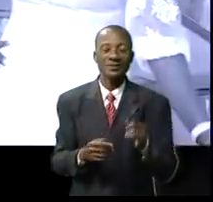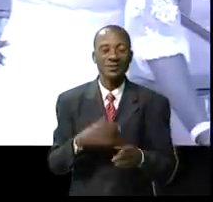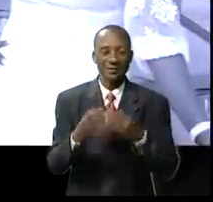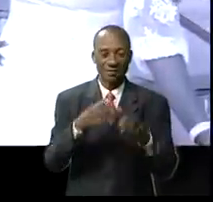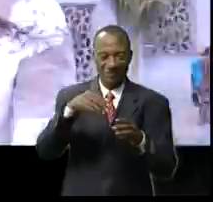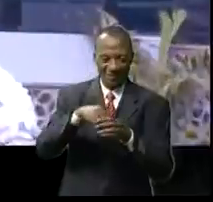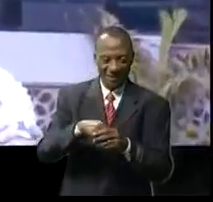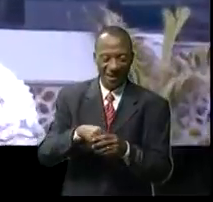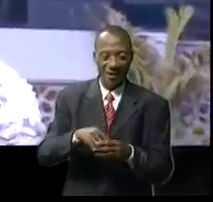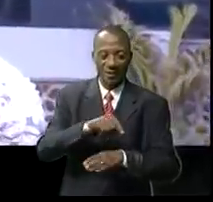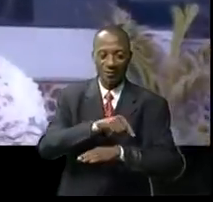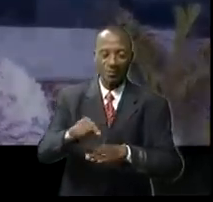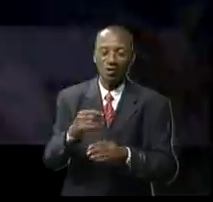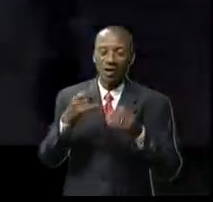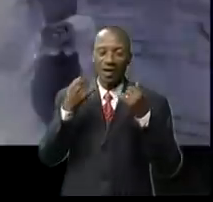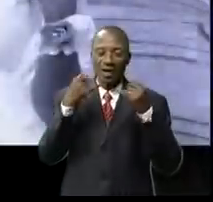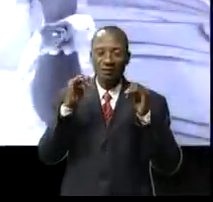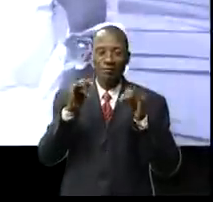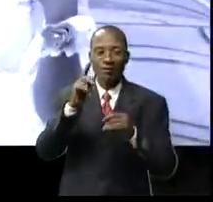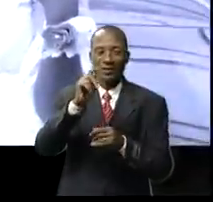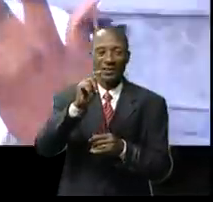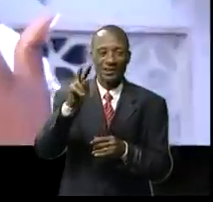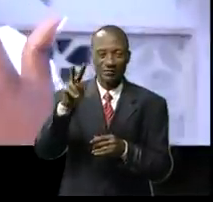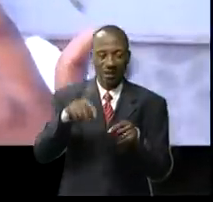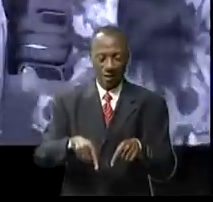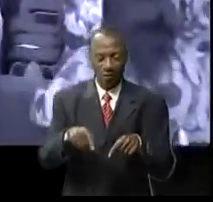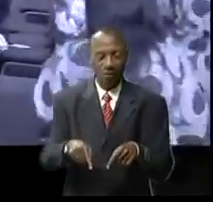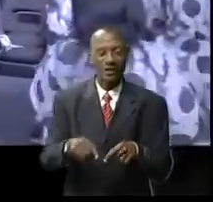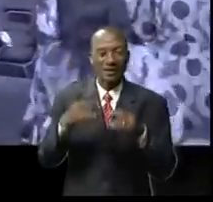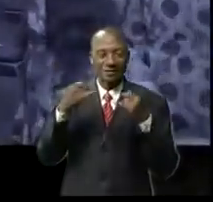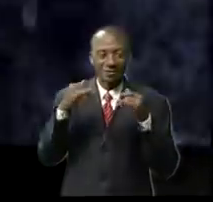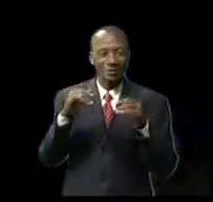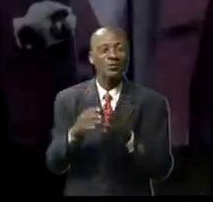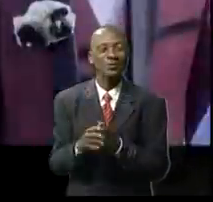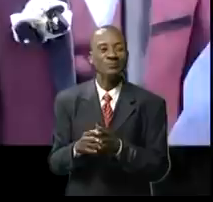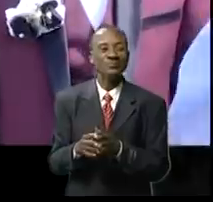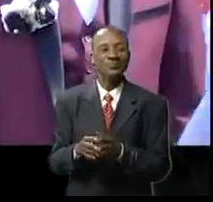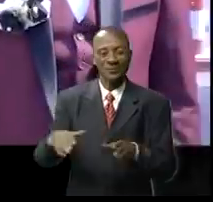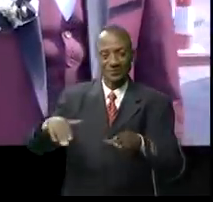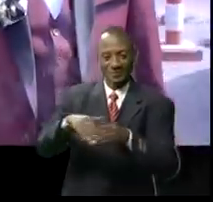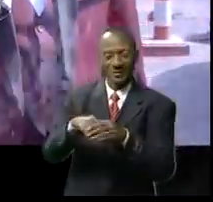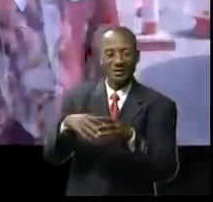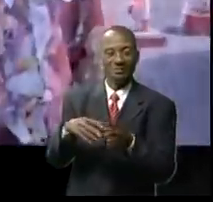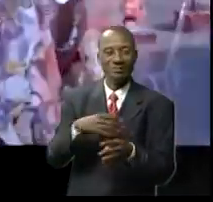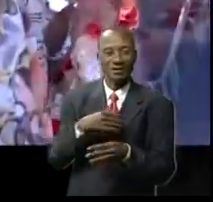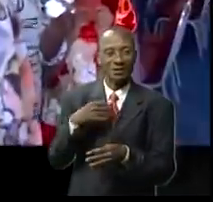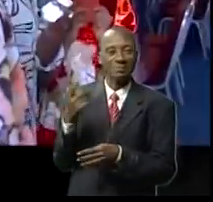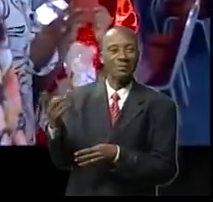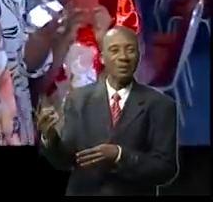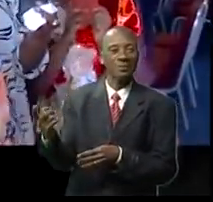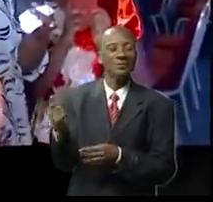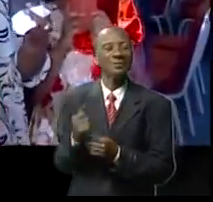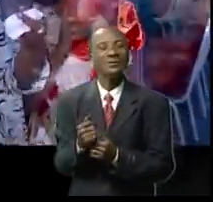de l'RTNC, et Ange Leta se sont unis devant Dieu et les hommes à la grande satisfaction des parrains, des parents et des